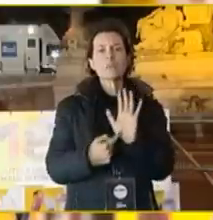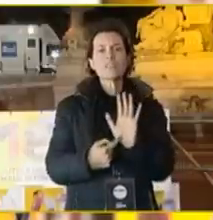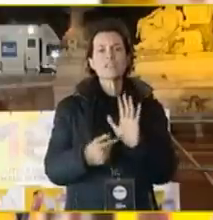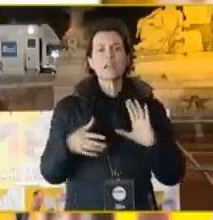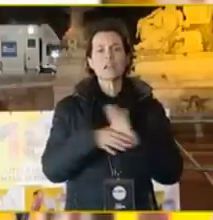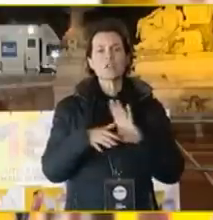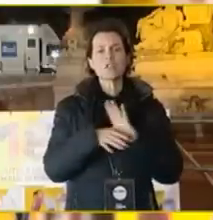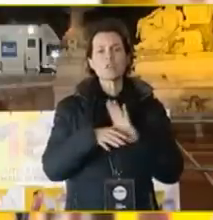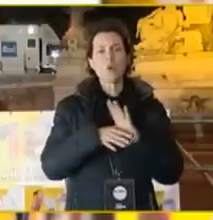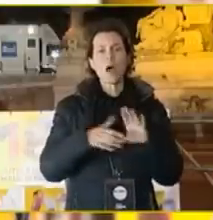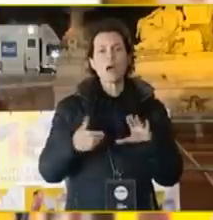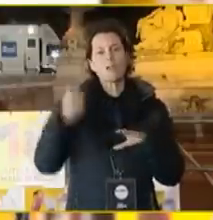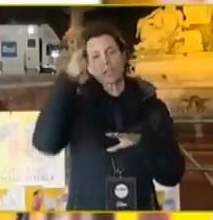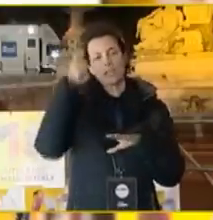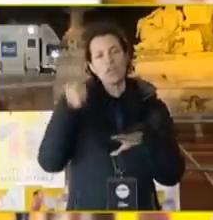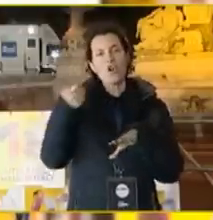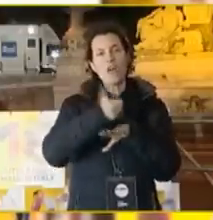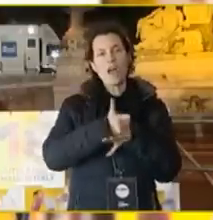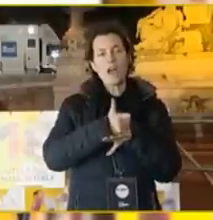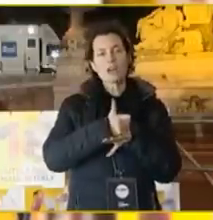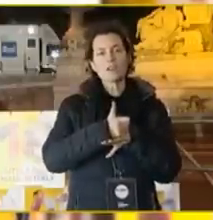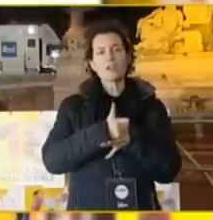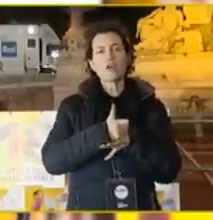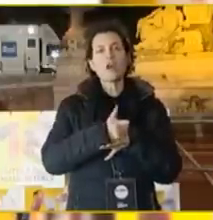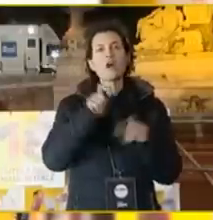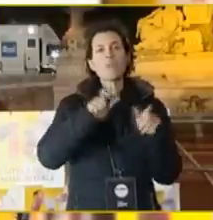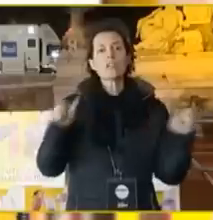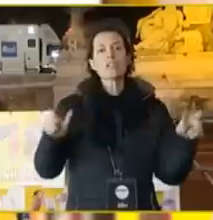governo di persone giuste al posto giusto,